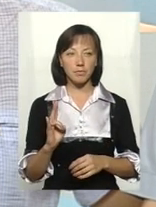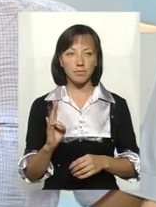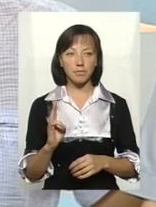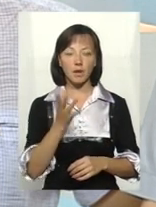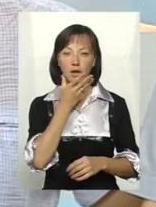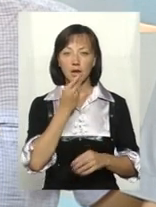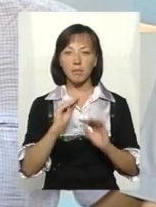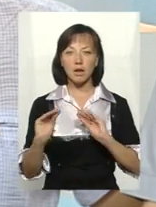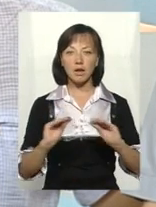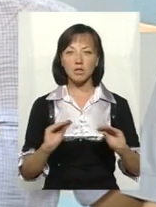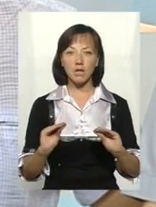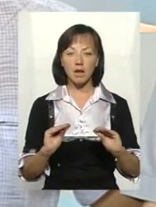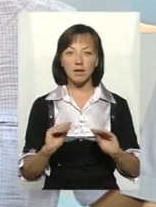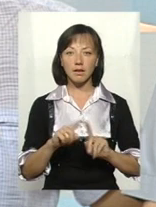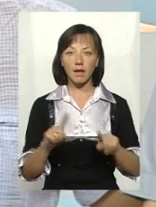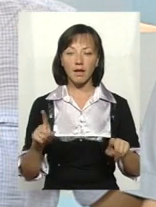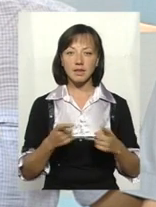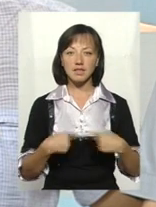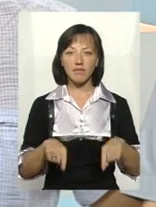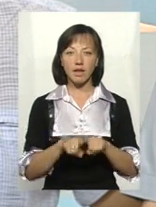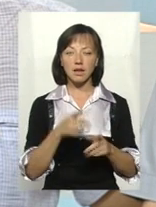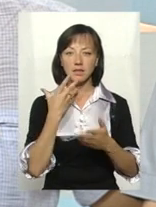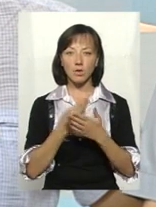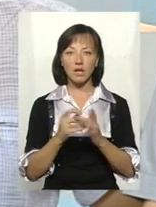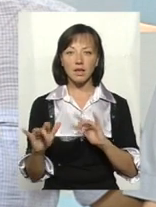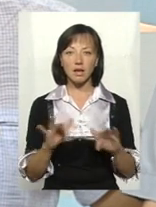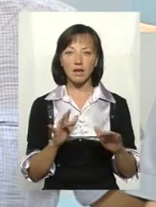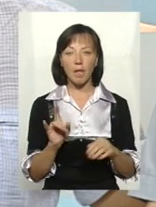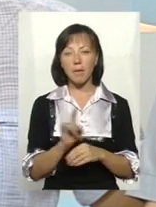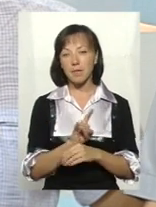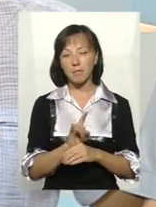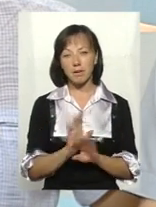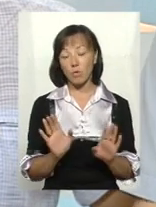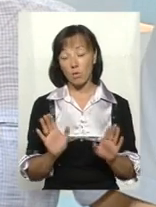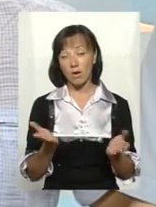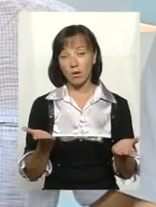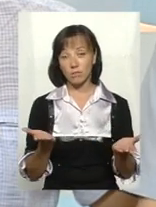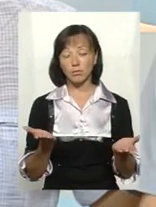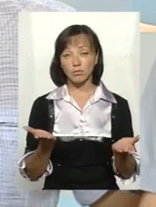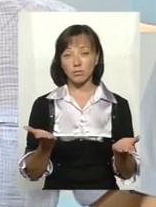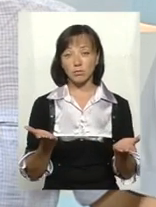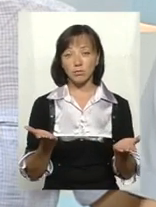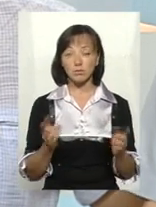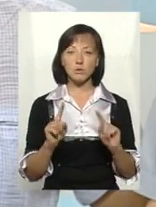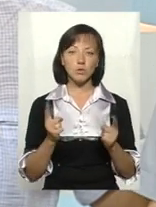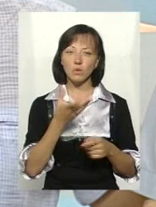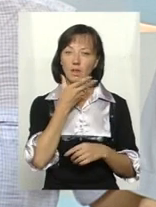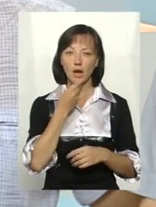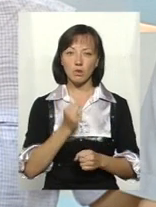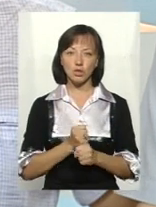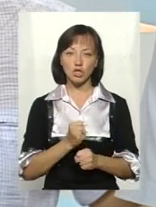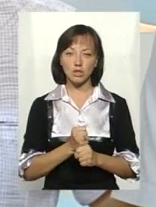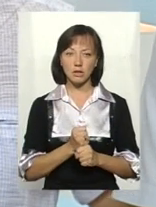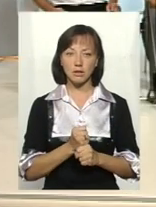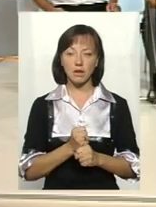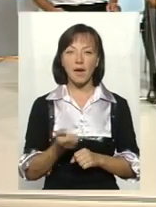прикрашає деякі сфери своєї діяльності. Ну, не буду казати, прибріхує, але дуже негарно чинить